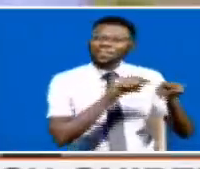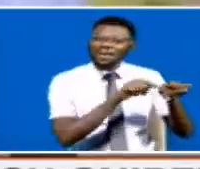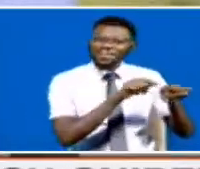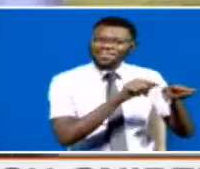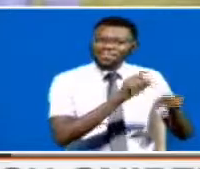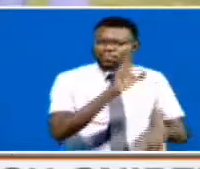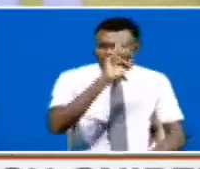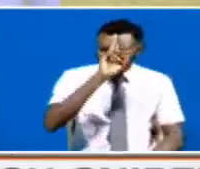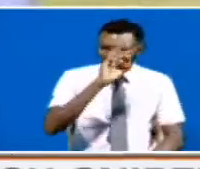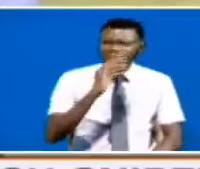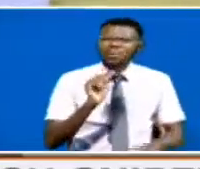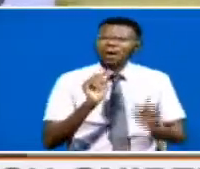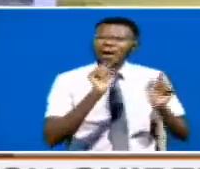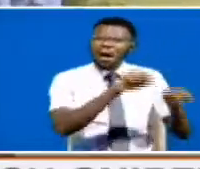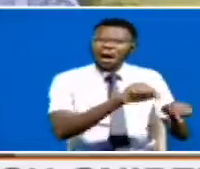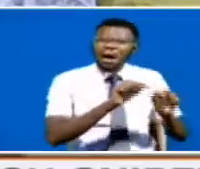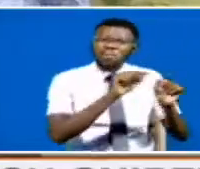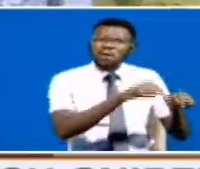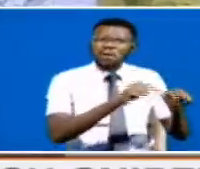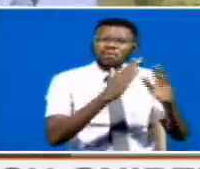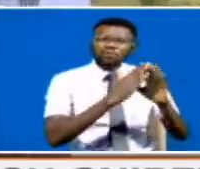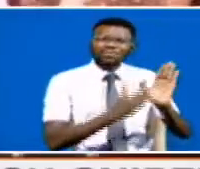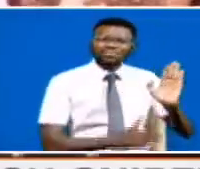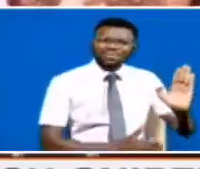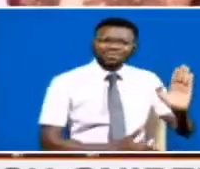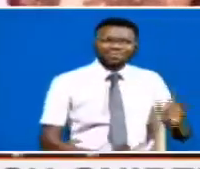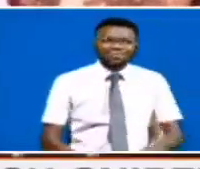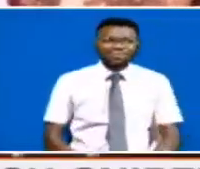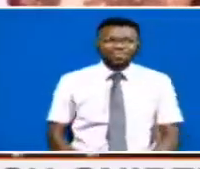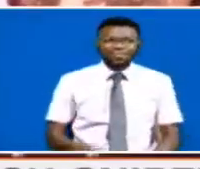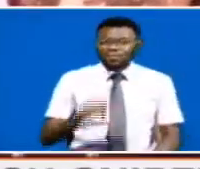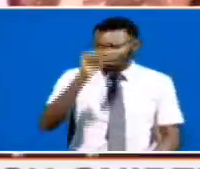wanaoshika doria nyumbani kwake. Governor's official residence